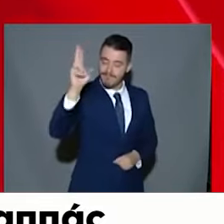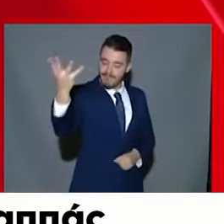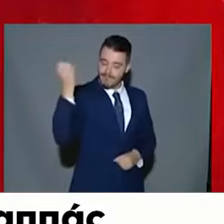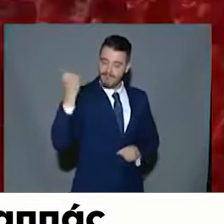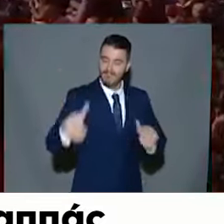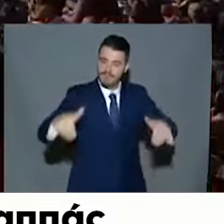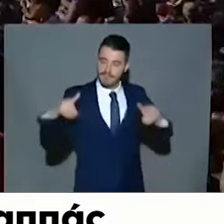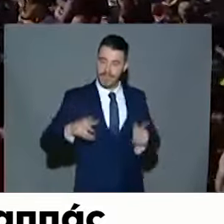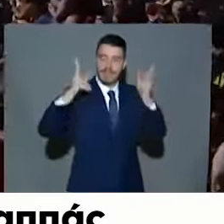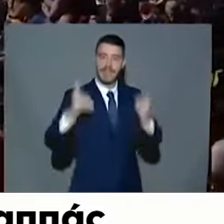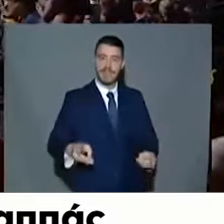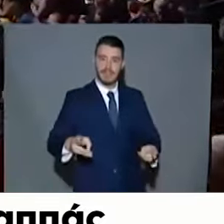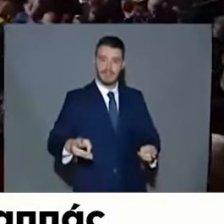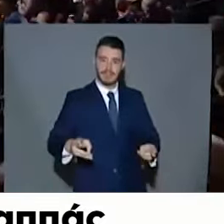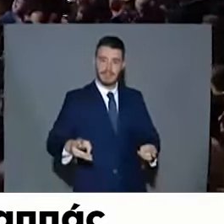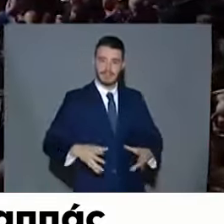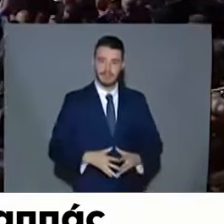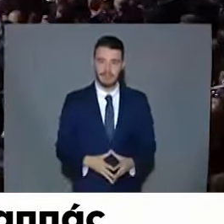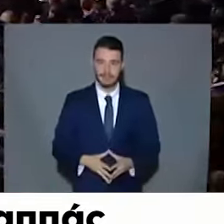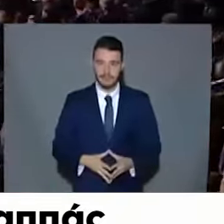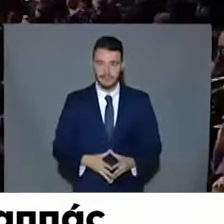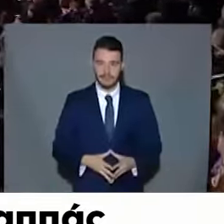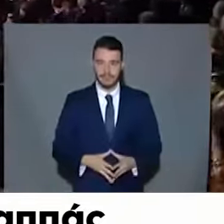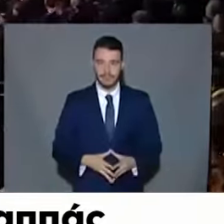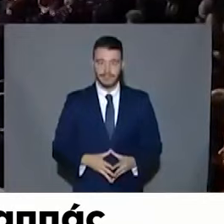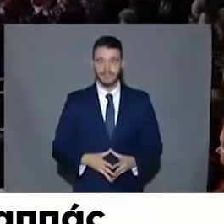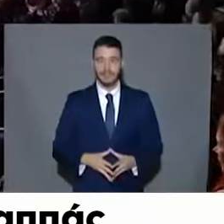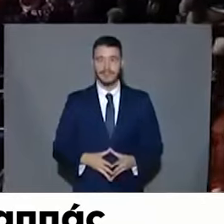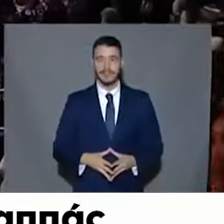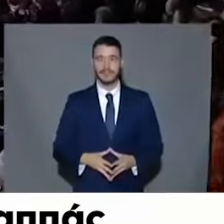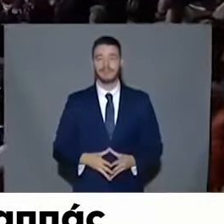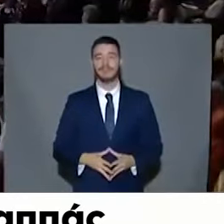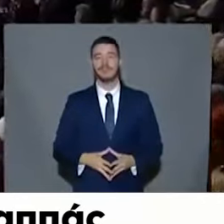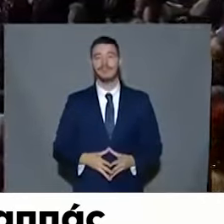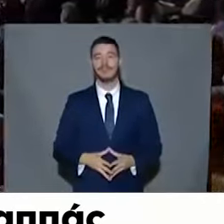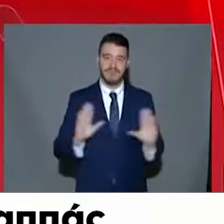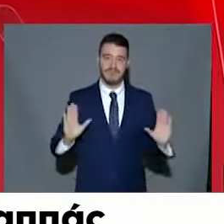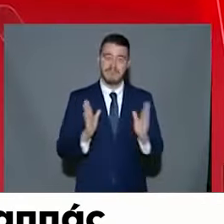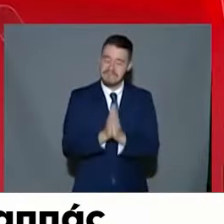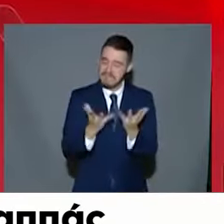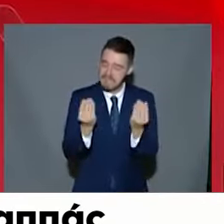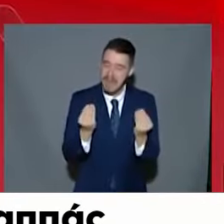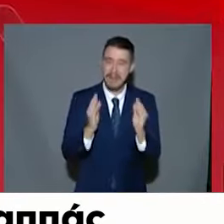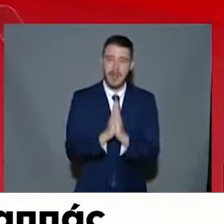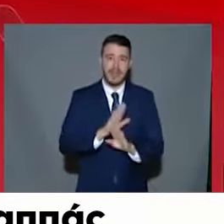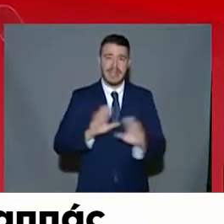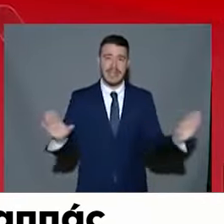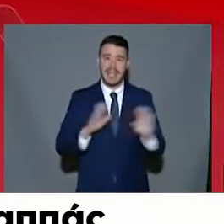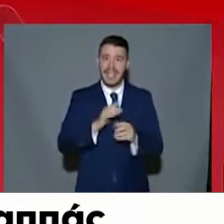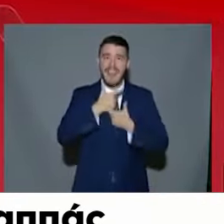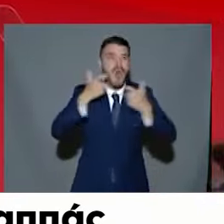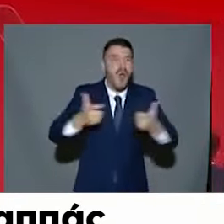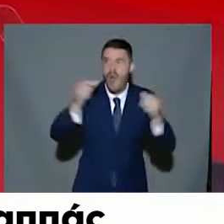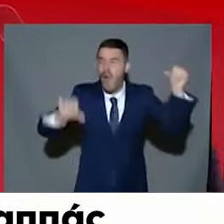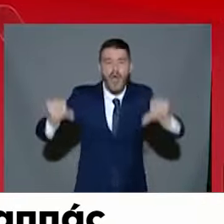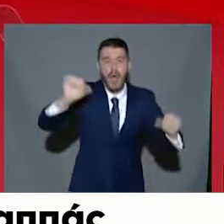ενός οργάνου, η επαναλειτουργία της εκτελεστικής γραμματείας, το οποίο θα δούμε πώς θα λειτουργήσει.